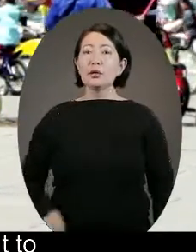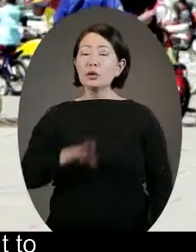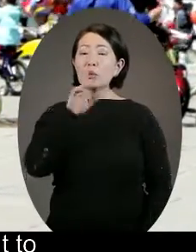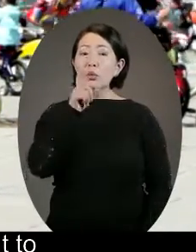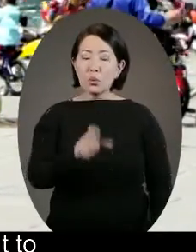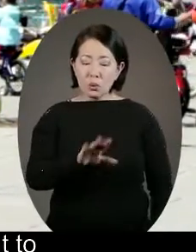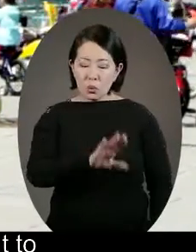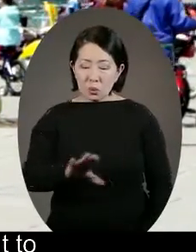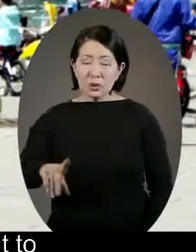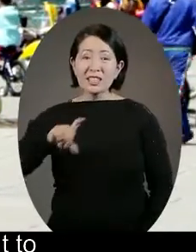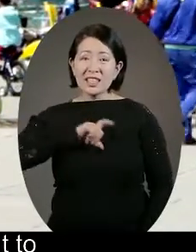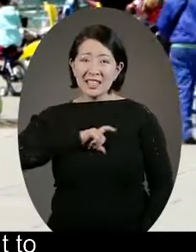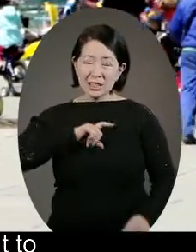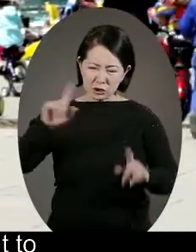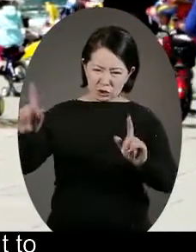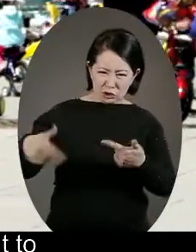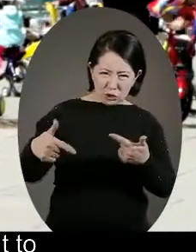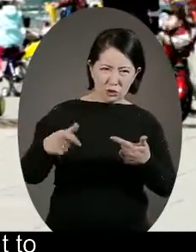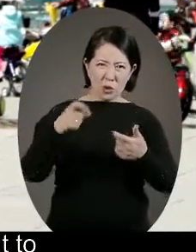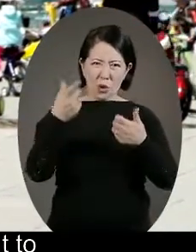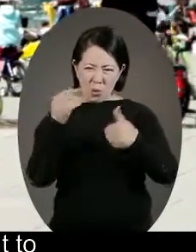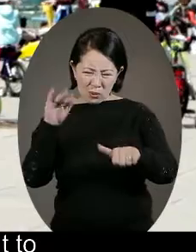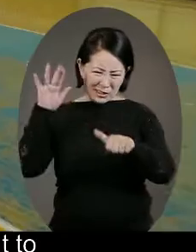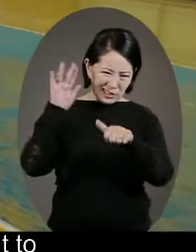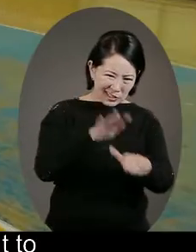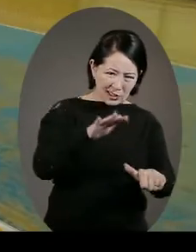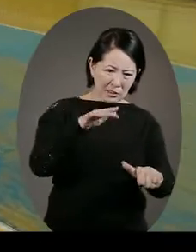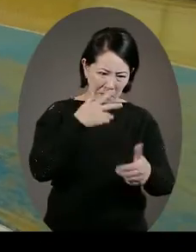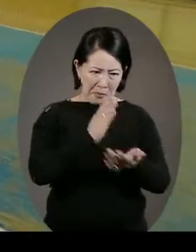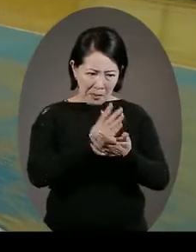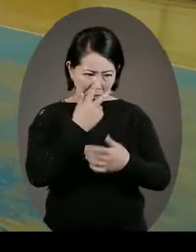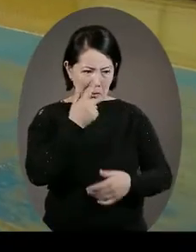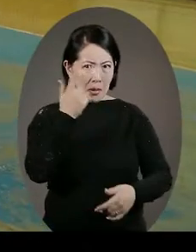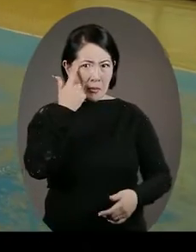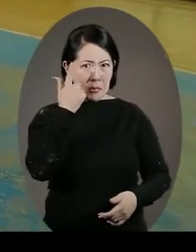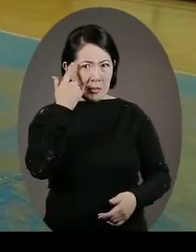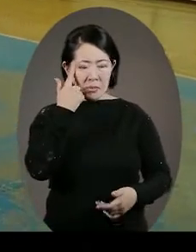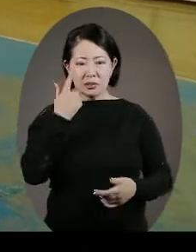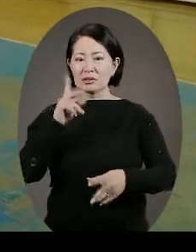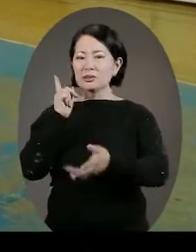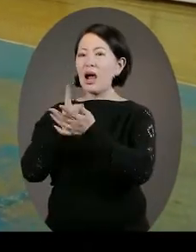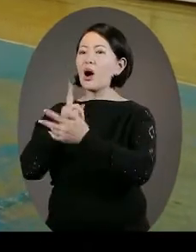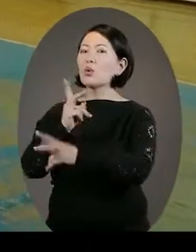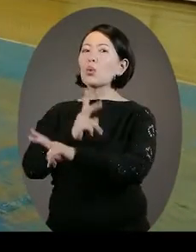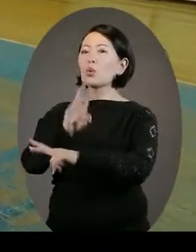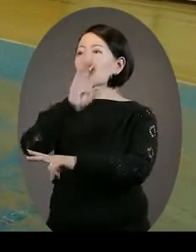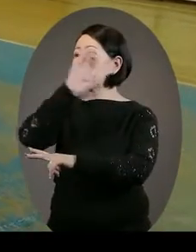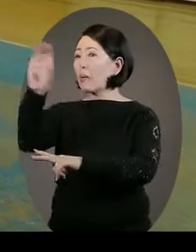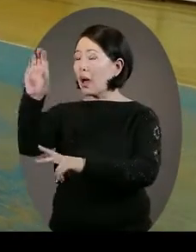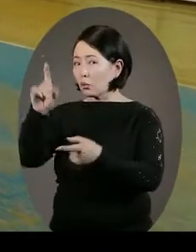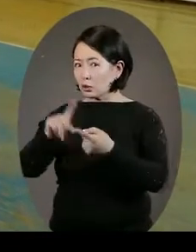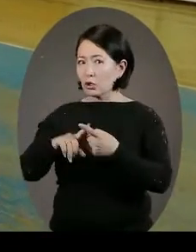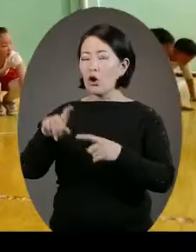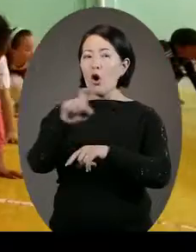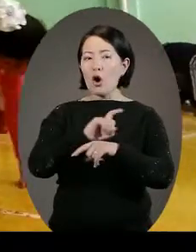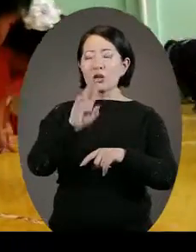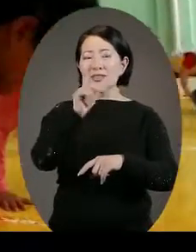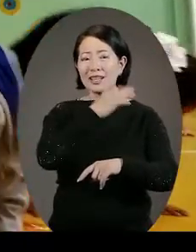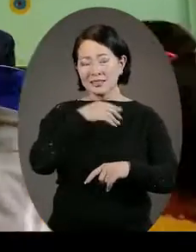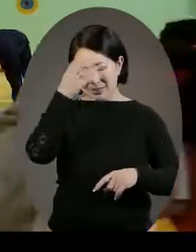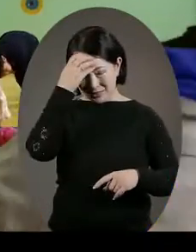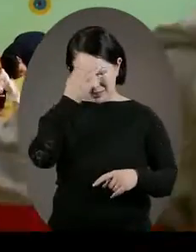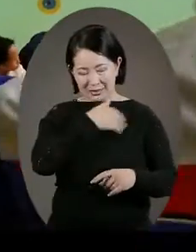эрх зөрчигдөж, хүчирхийлэлд өртөж байгааг та мэдсэн бол заавал хууль хяналтын байгууллага, хороо дүүргийн засаг дарга, гэр